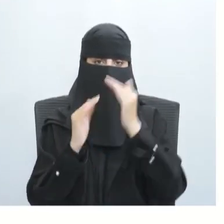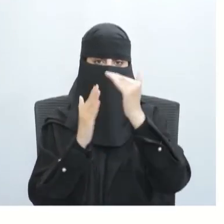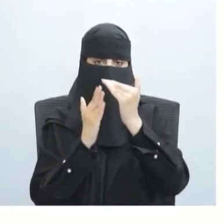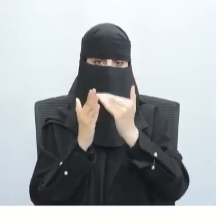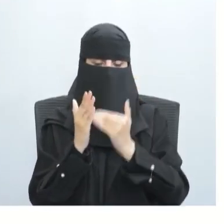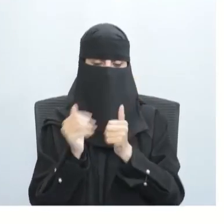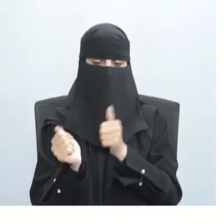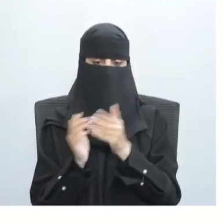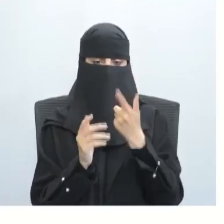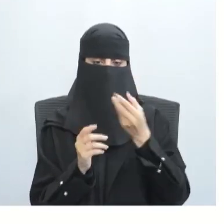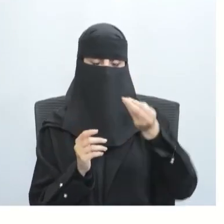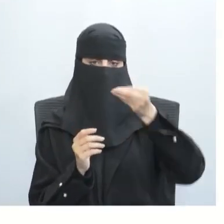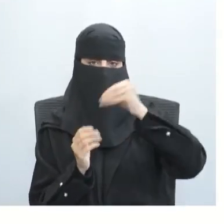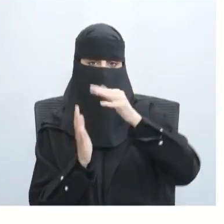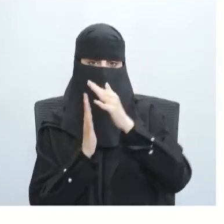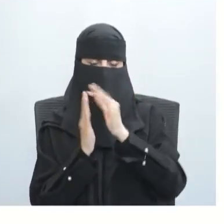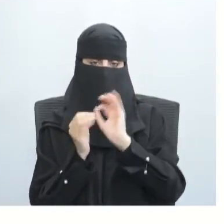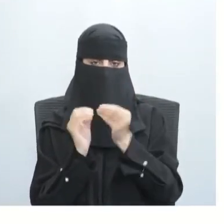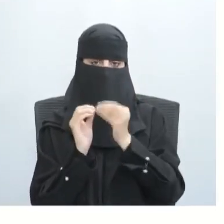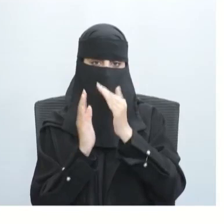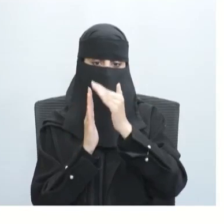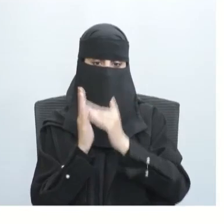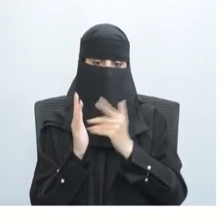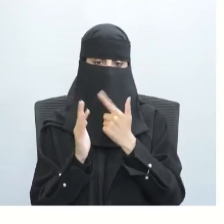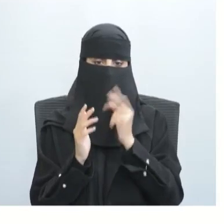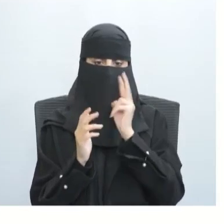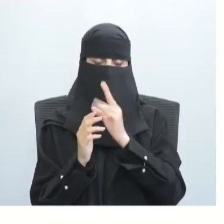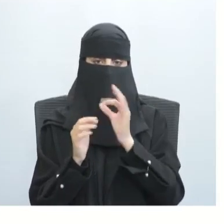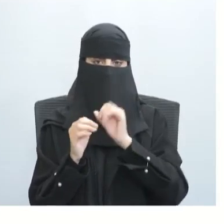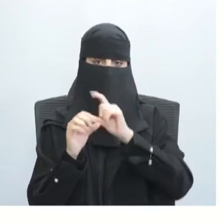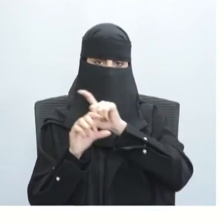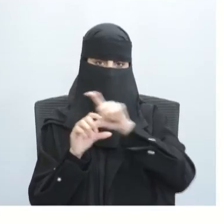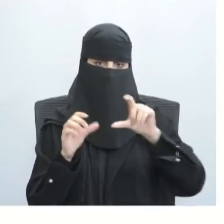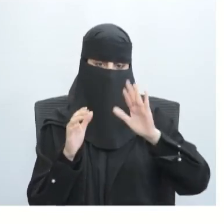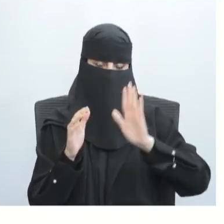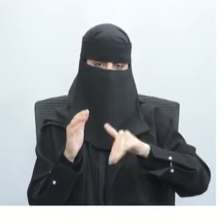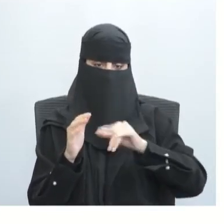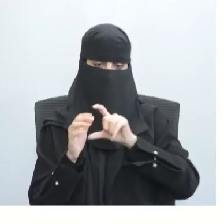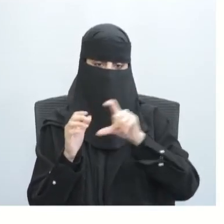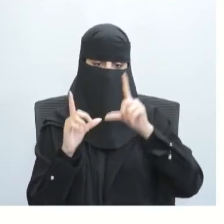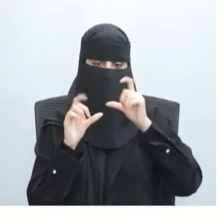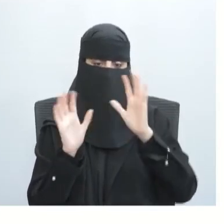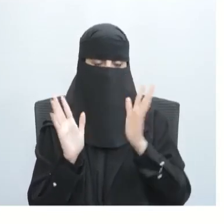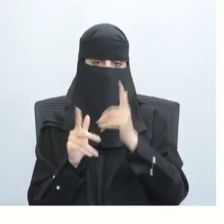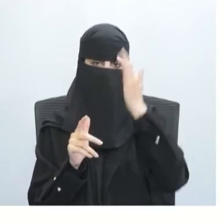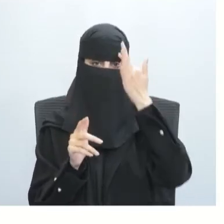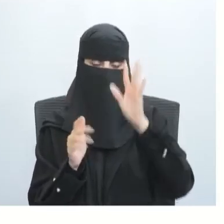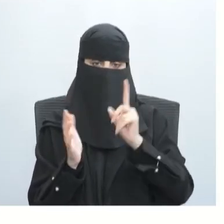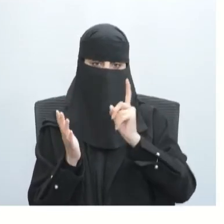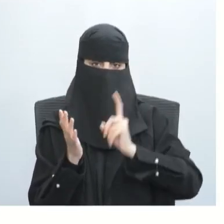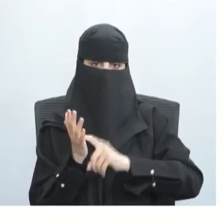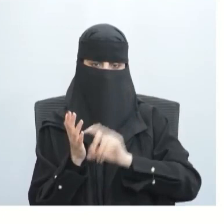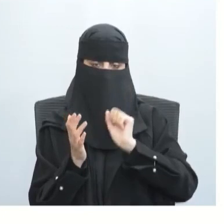لاضافه مرشح التدرج اللوني كلر من المخطط الزمني اضغط على الصوره الثابته